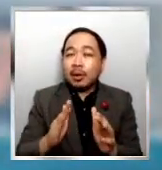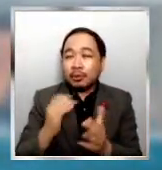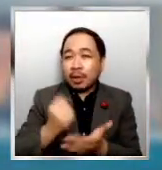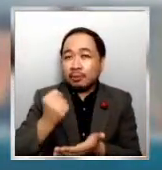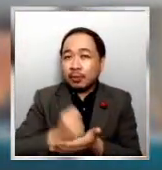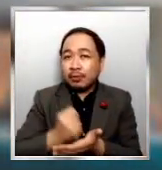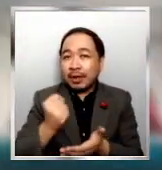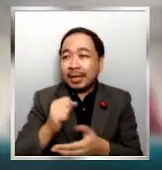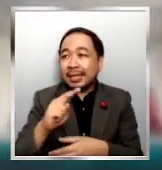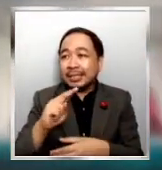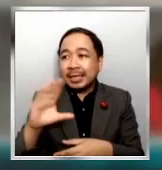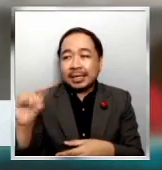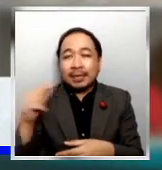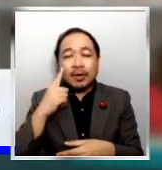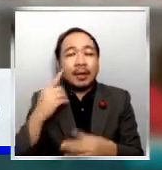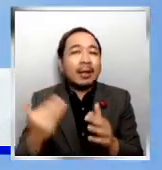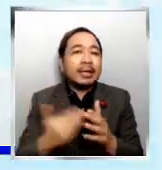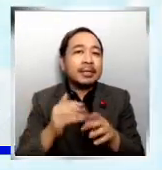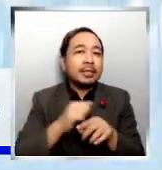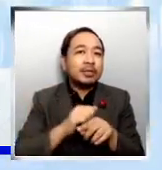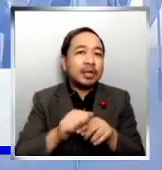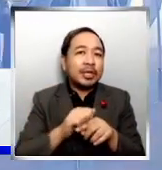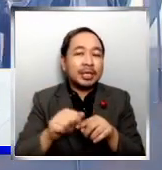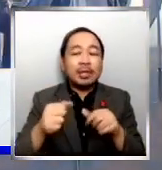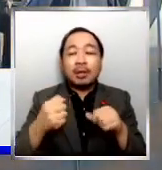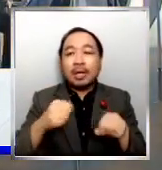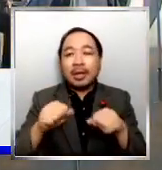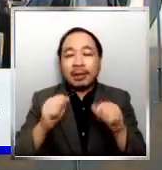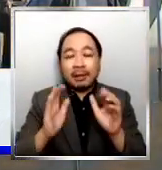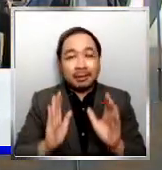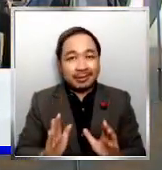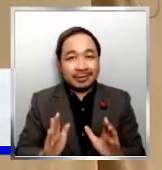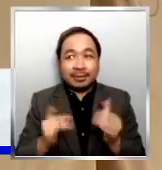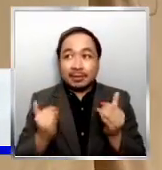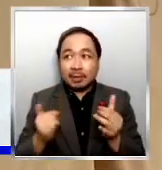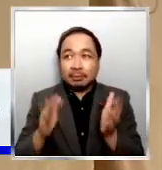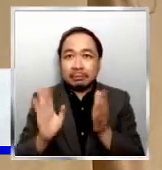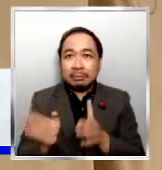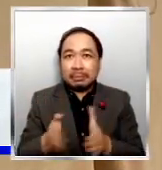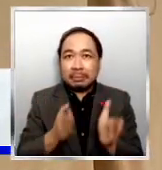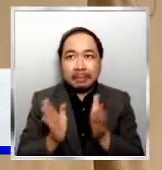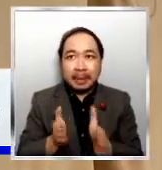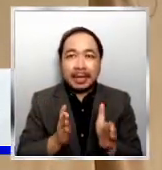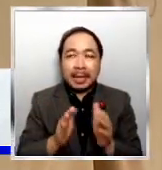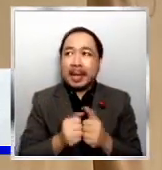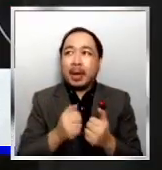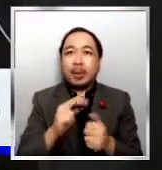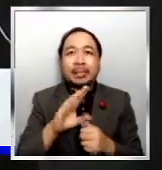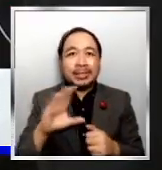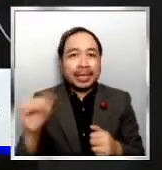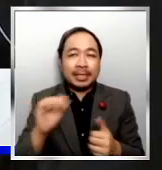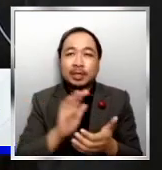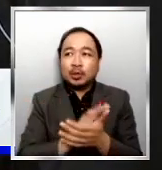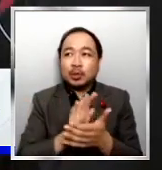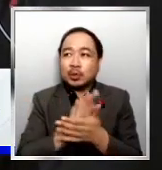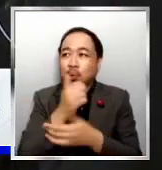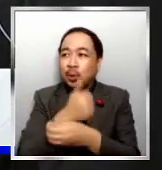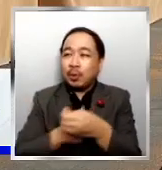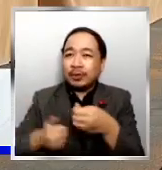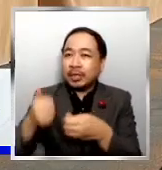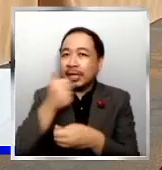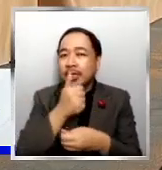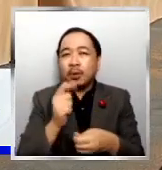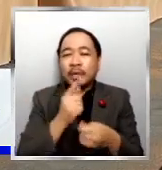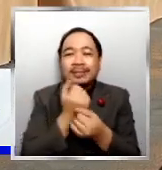muli makapag-training ang mga atleta. Kaya pinagpaplanuhang mabuti ng NCAA school officials ang mga pinakaligtas